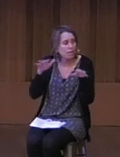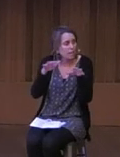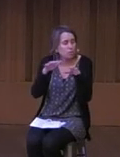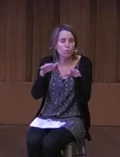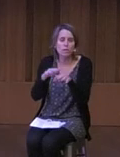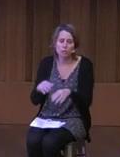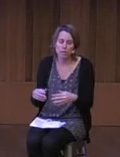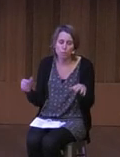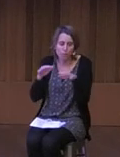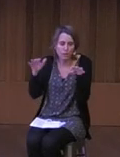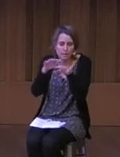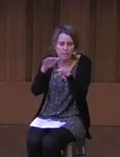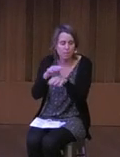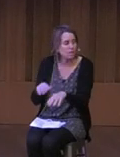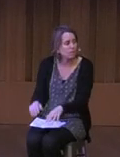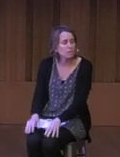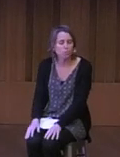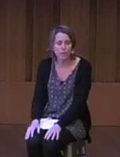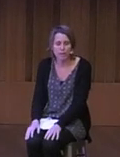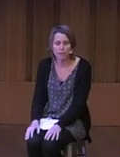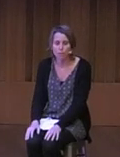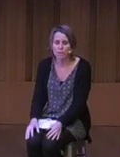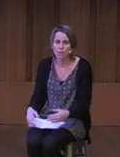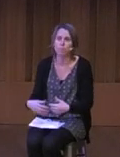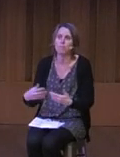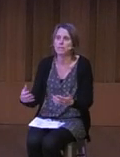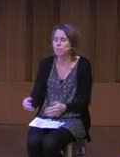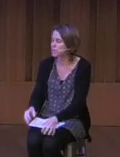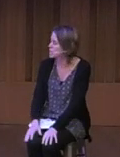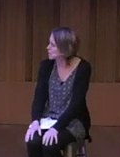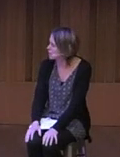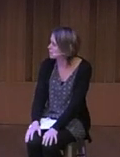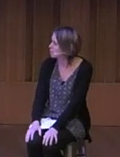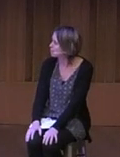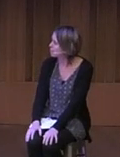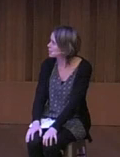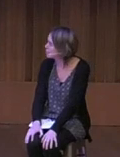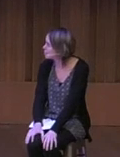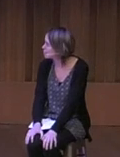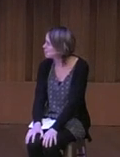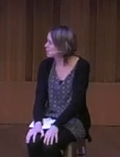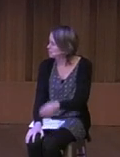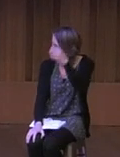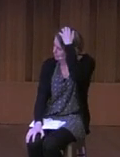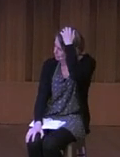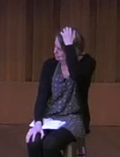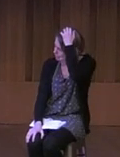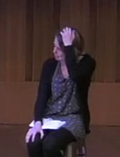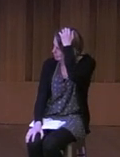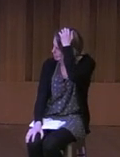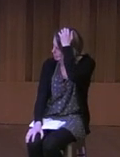realitat l'estudi comporta que transversalment es puguin creuar amb la màxima facilitat. Sí.